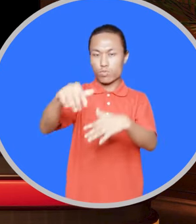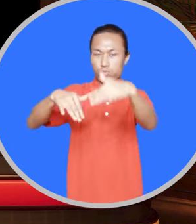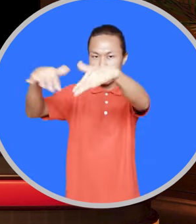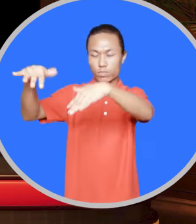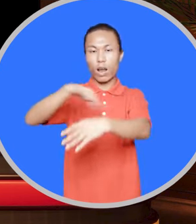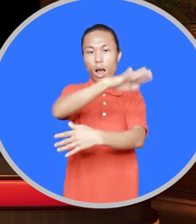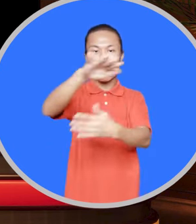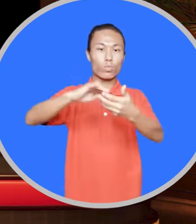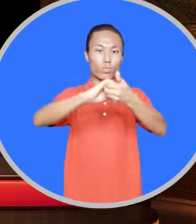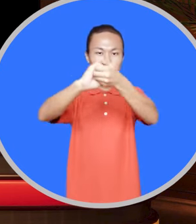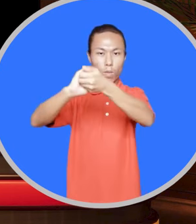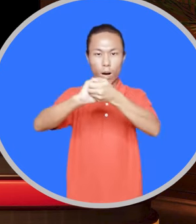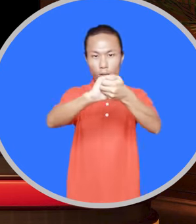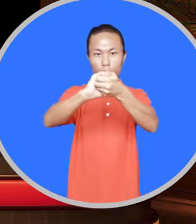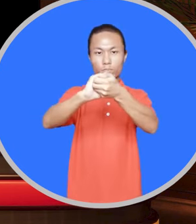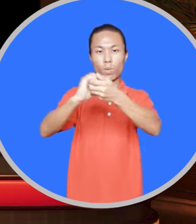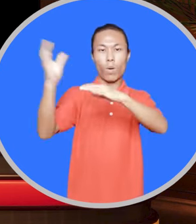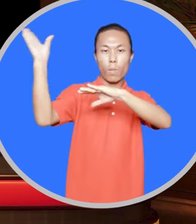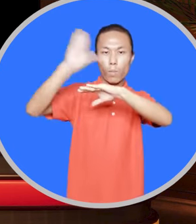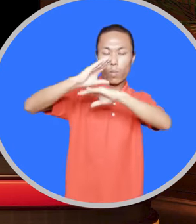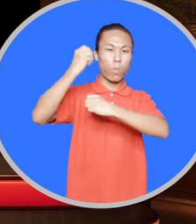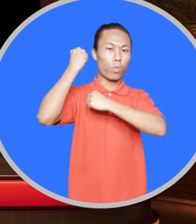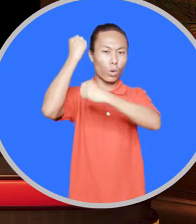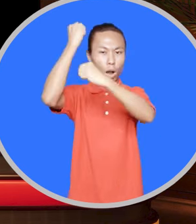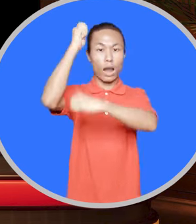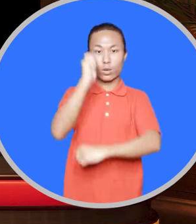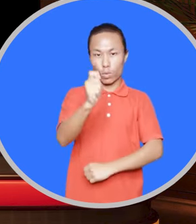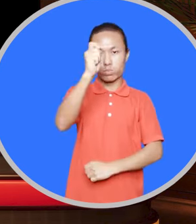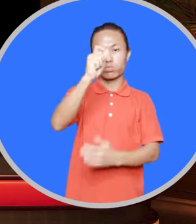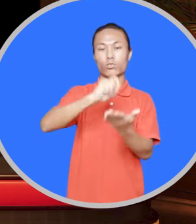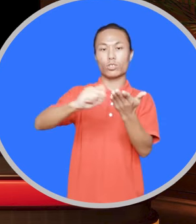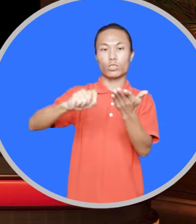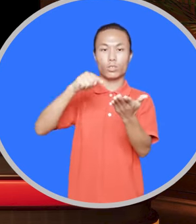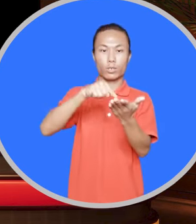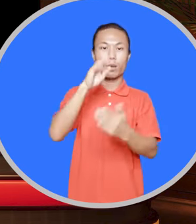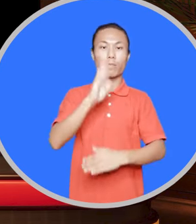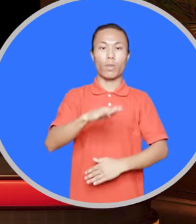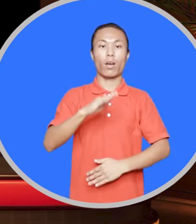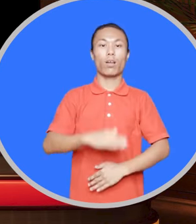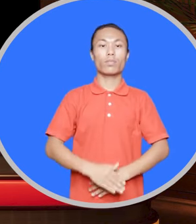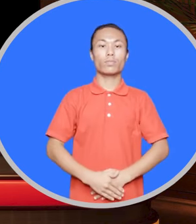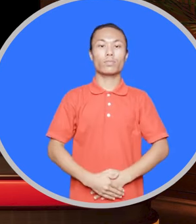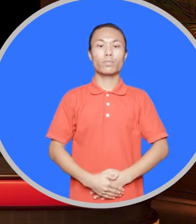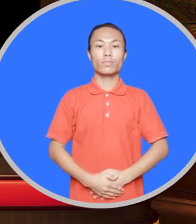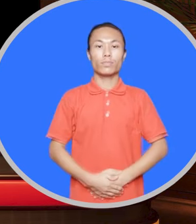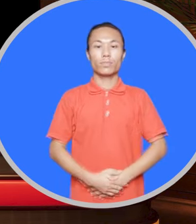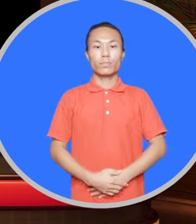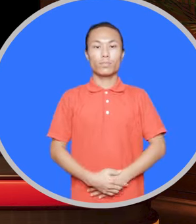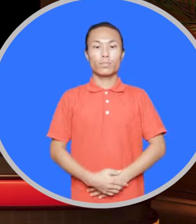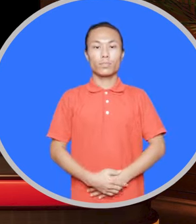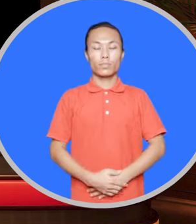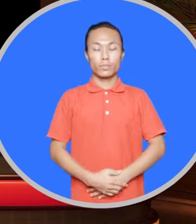င်းပြည်သူတဦးချင်းအနေဖြင့်၎င်းမိမိတို့ရဲ့ပါဝင်မှုအခမ်းအကဏ္ဍကိုတွန်းမြင့်ပါဝင်သွားကြရန်အတွက်လဲတိုက်တွန်းထားပါတ